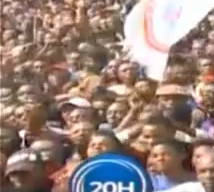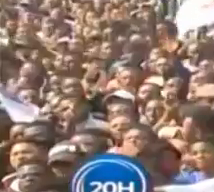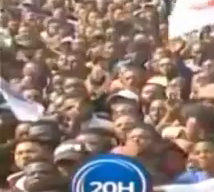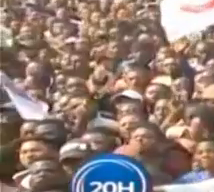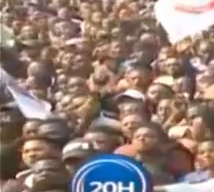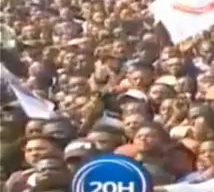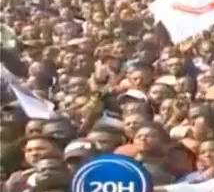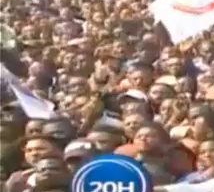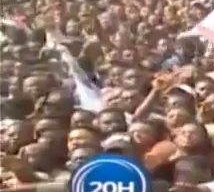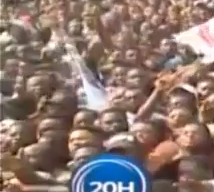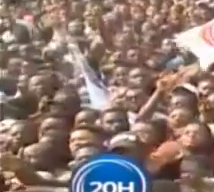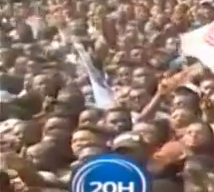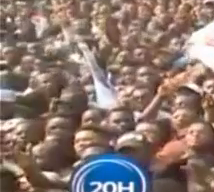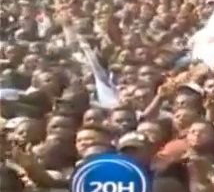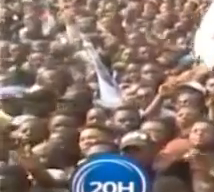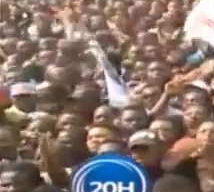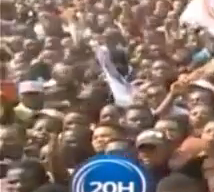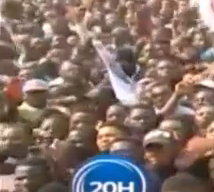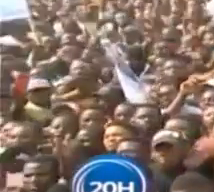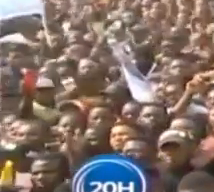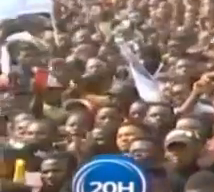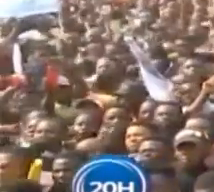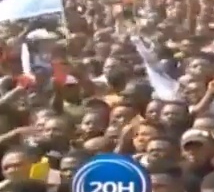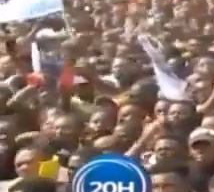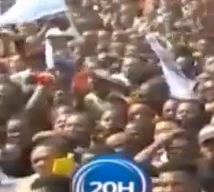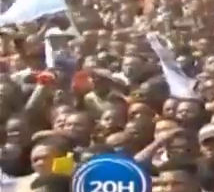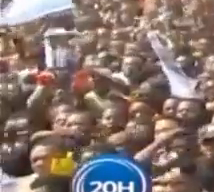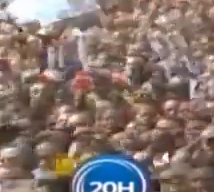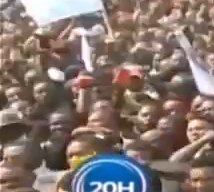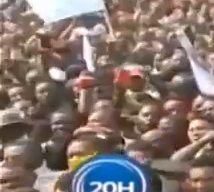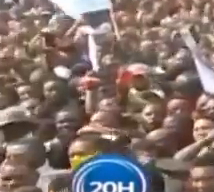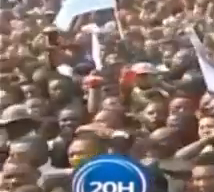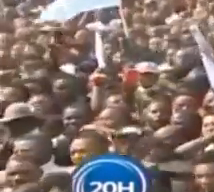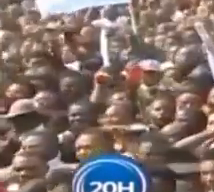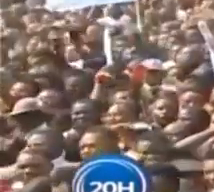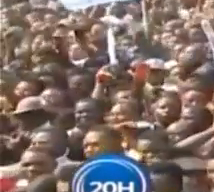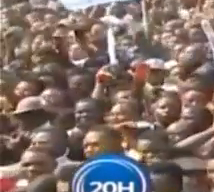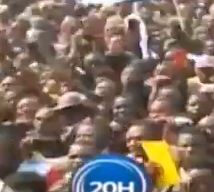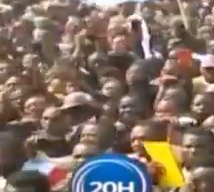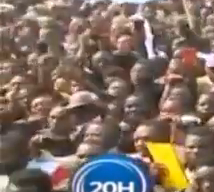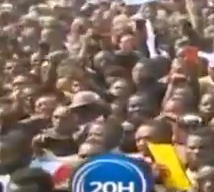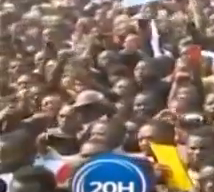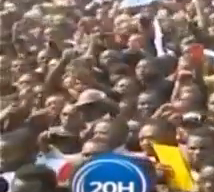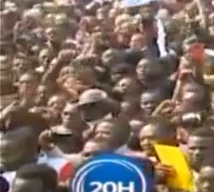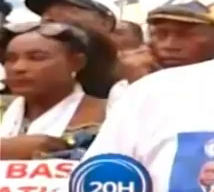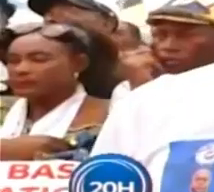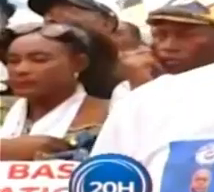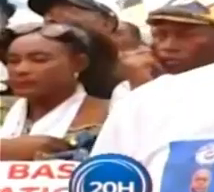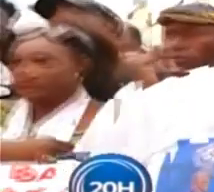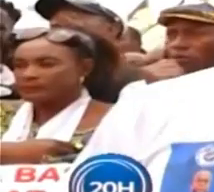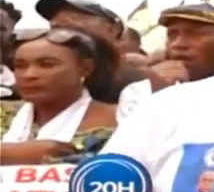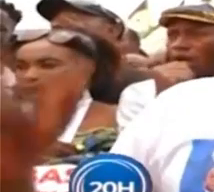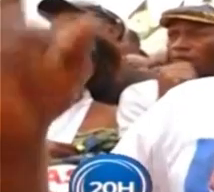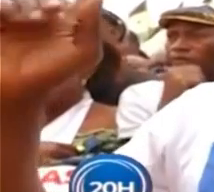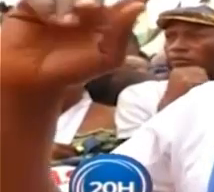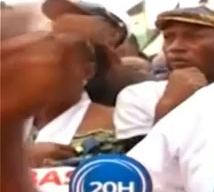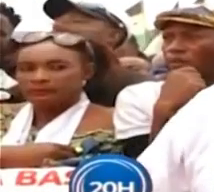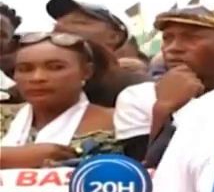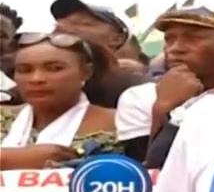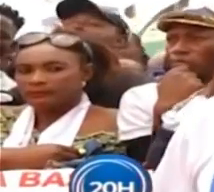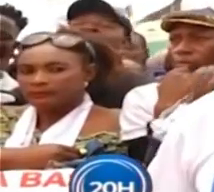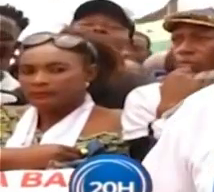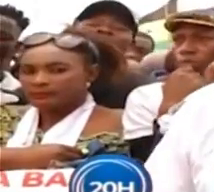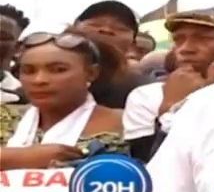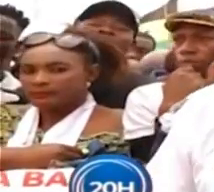infrastructures devra s'assister à eux. Kasumbalé, ça, ça me dit, nous sommes venus pour le temps. Puisque le temps, maintenant, c'est le